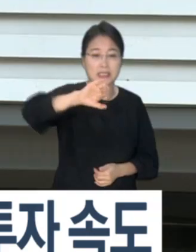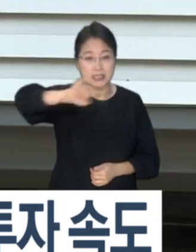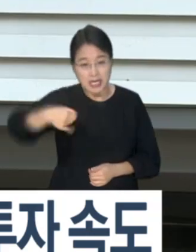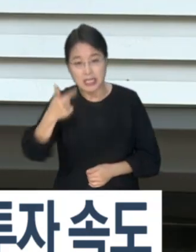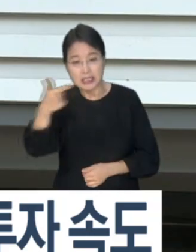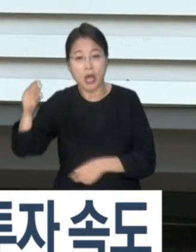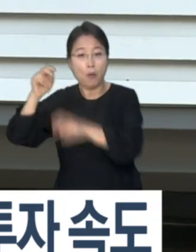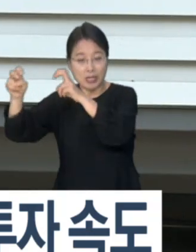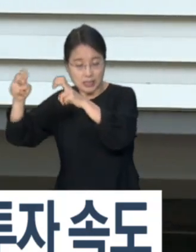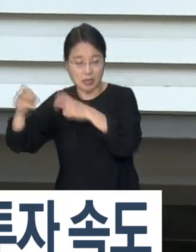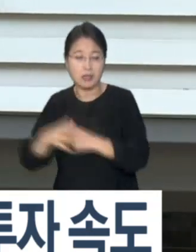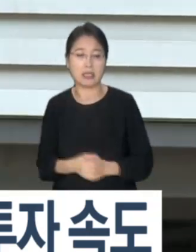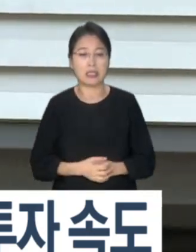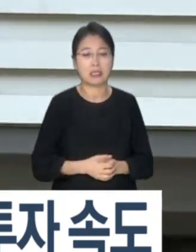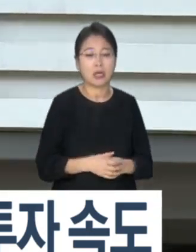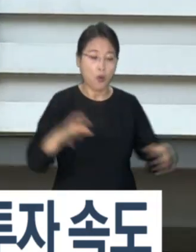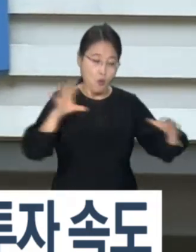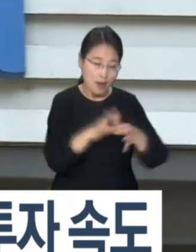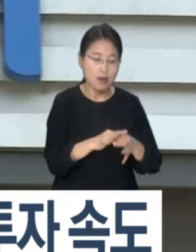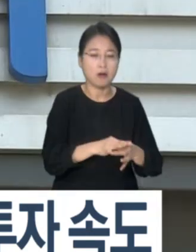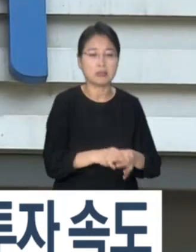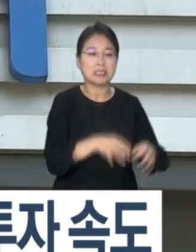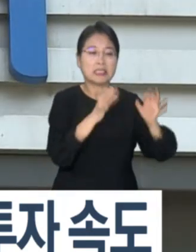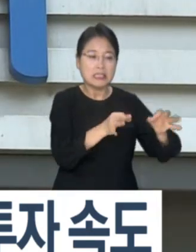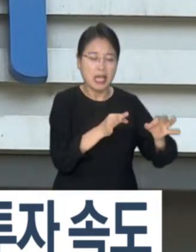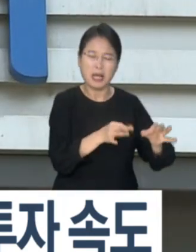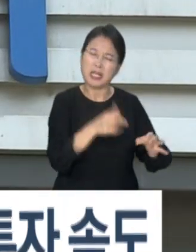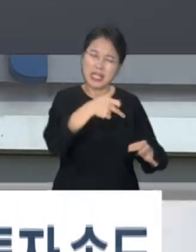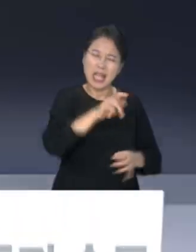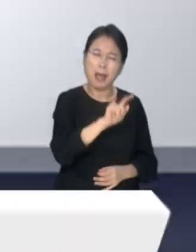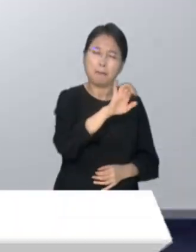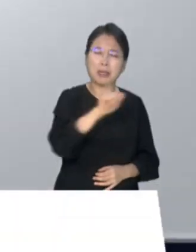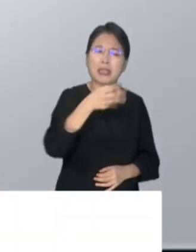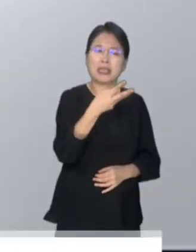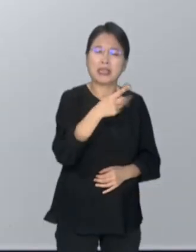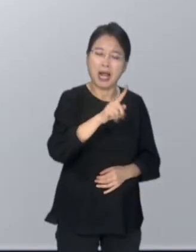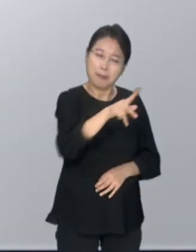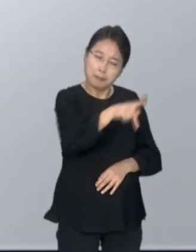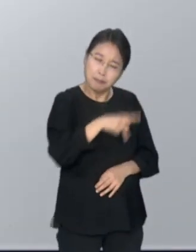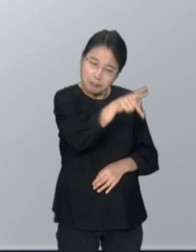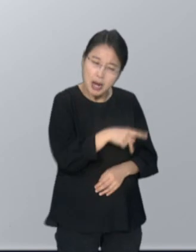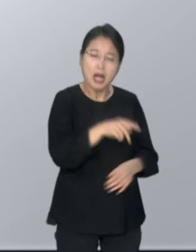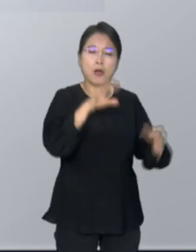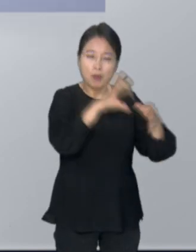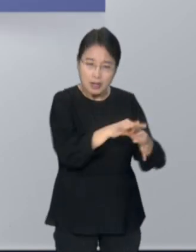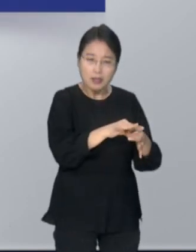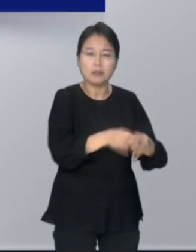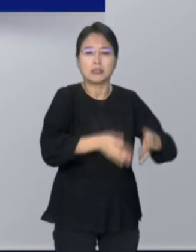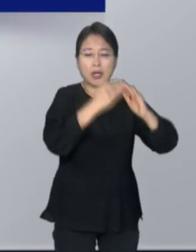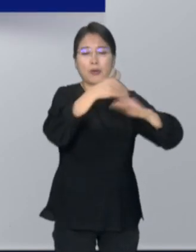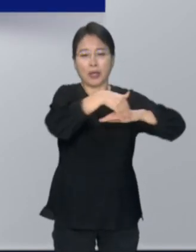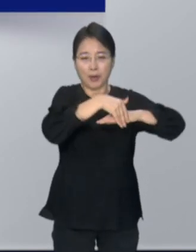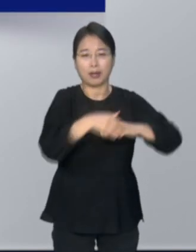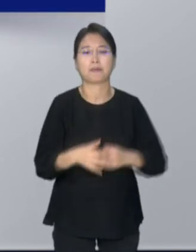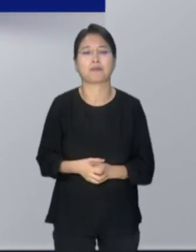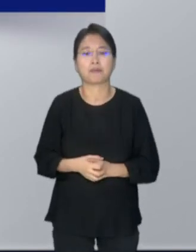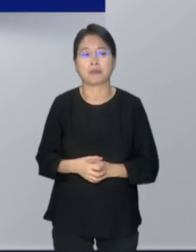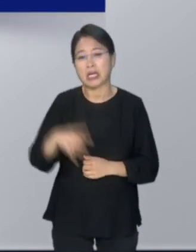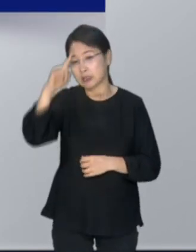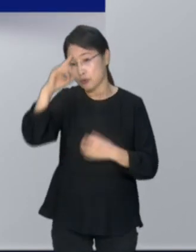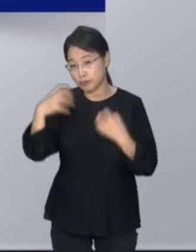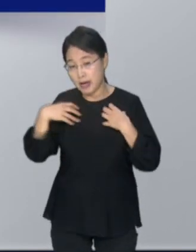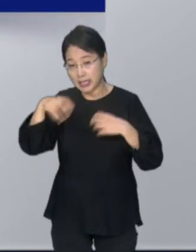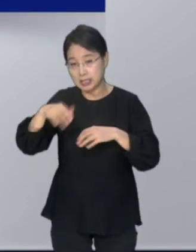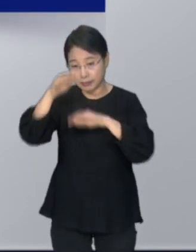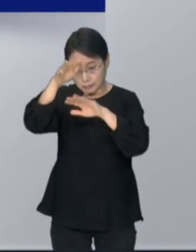대기업들이 잇따라 기업형 벤처 캐피탈 설립에 나섰습니다. 정부가 처음으로 현황을 분석해 발표했는데 국내